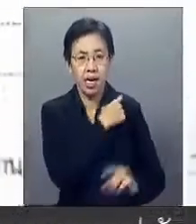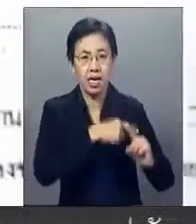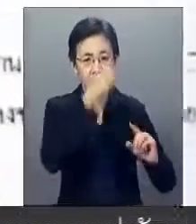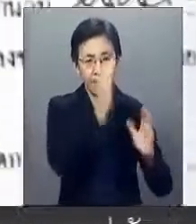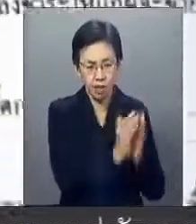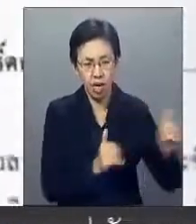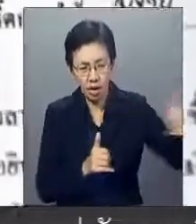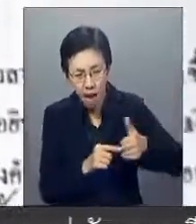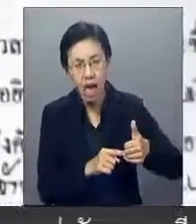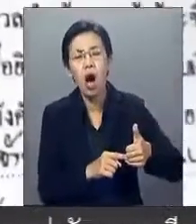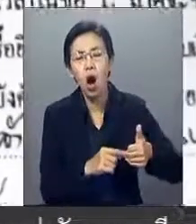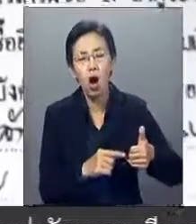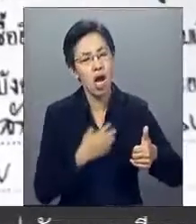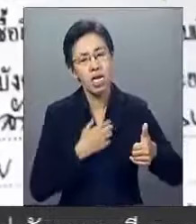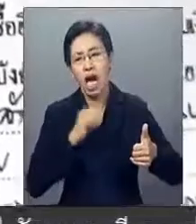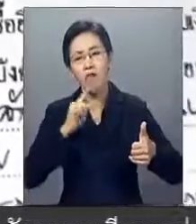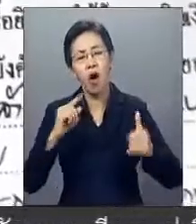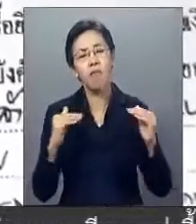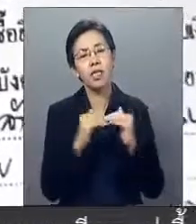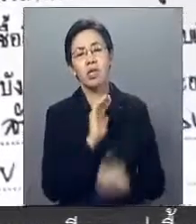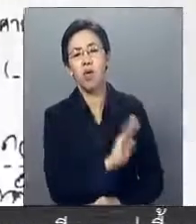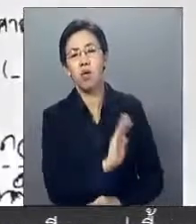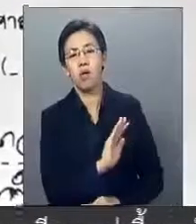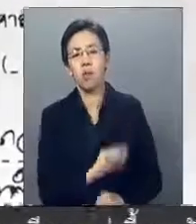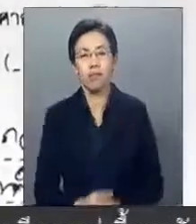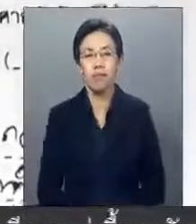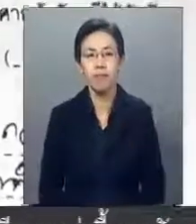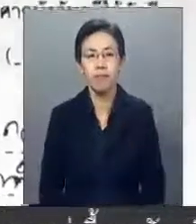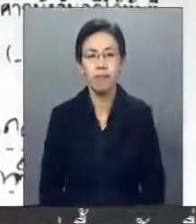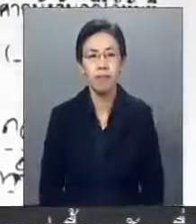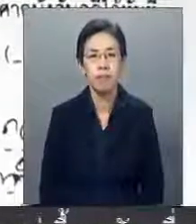แต่ว่าเจ้าตัวขอต่อสู้คดีตามสิทธิ์ของผู้ต้องหาค่ะ